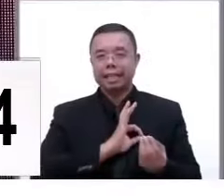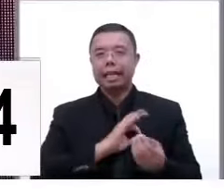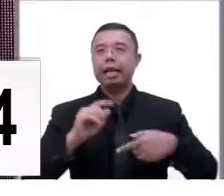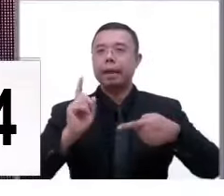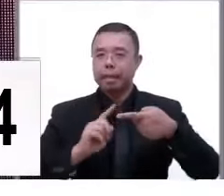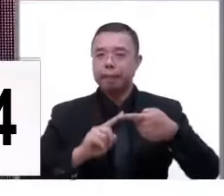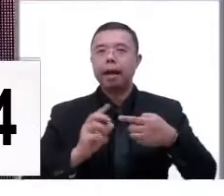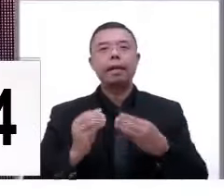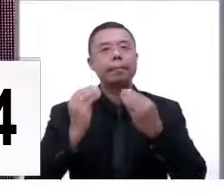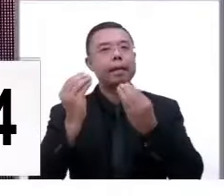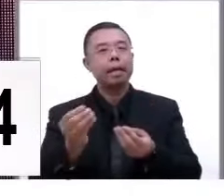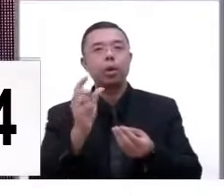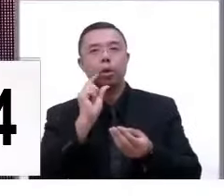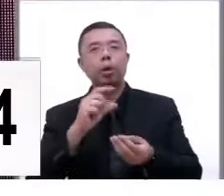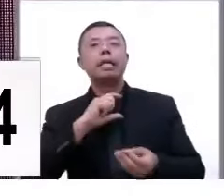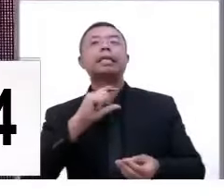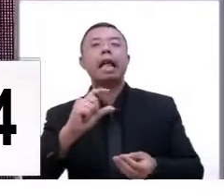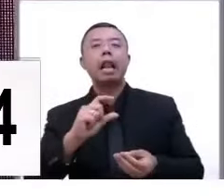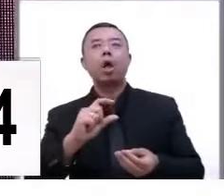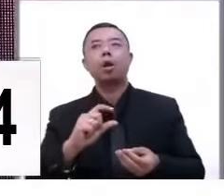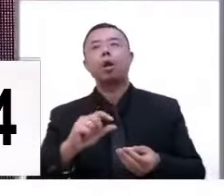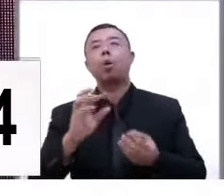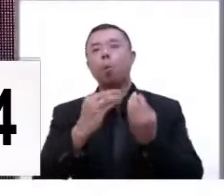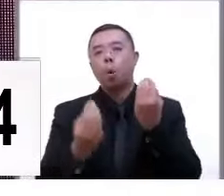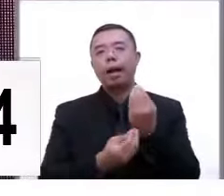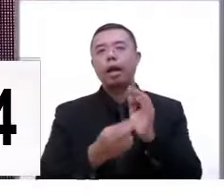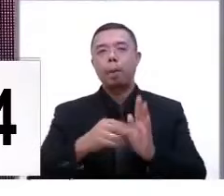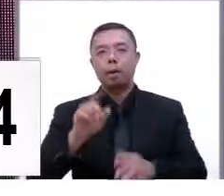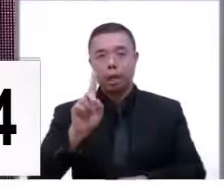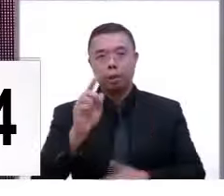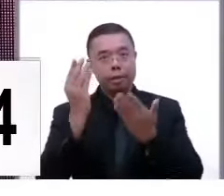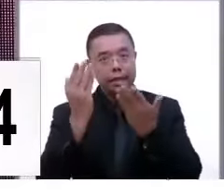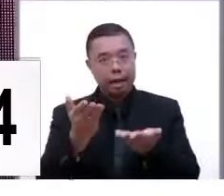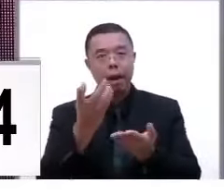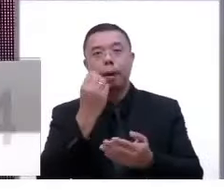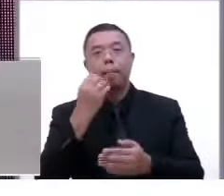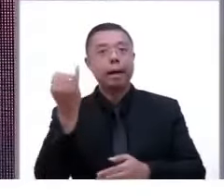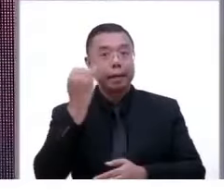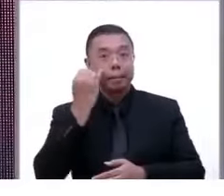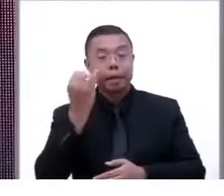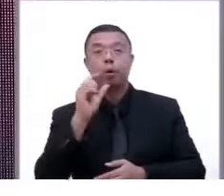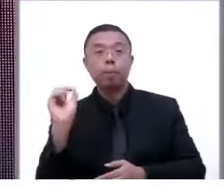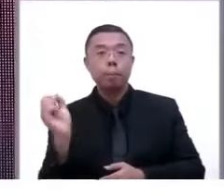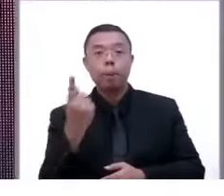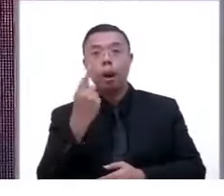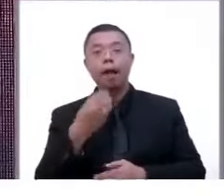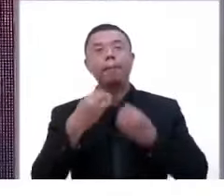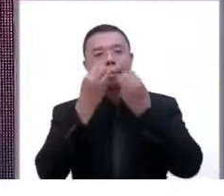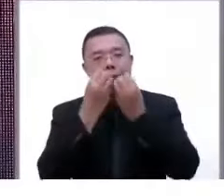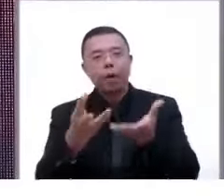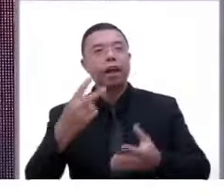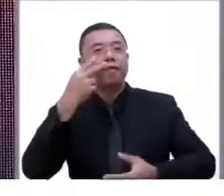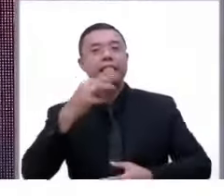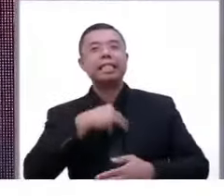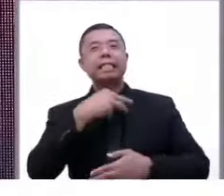kesempatan pertama akan diberikan kepada calon wakil presiden nomor ur 1 kami persilakan Bapak Muhaimin Iskandar untuk menyampaikan visi misi